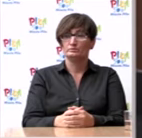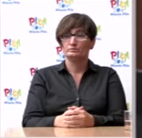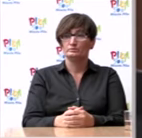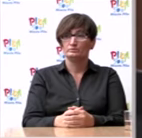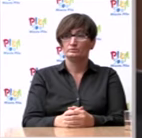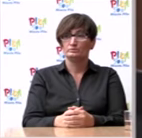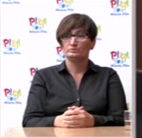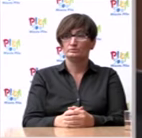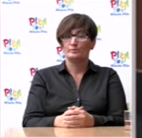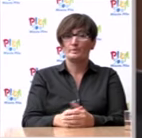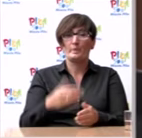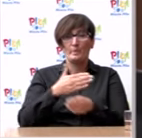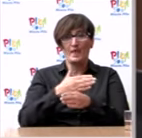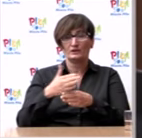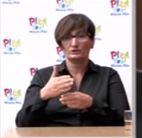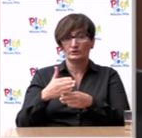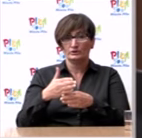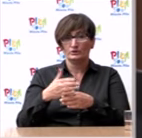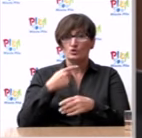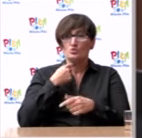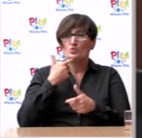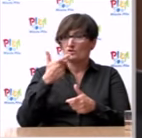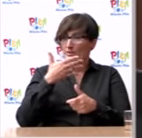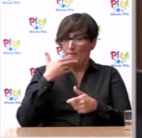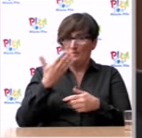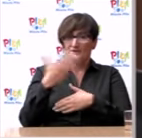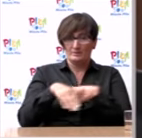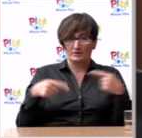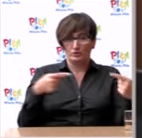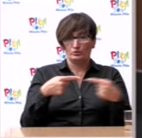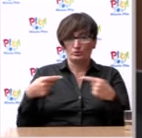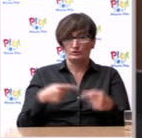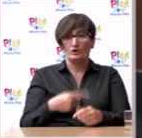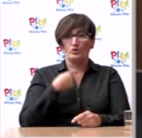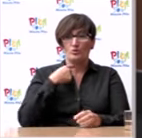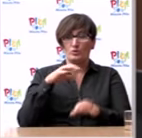Wobec braku dalszych zgłoszeń zamykam dyskusję. Przystępujemy do głosowania. Głosujemy